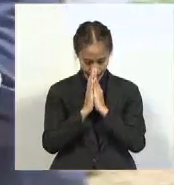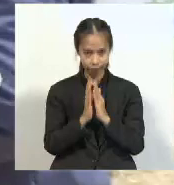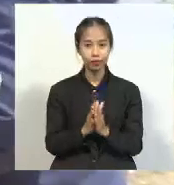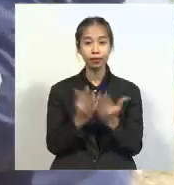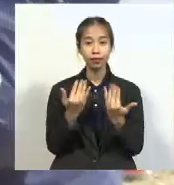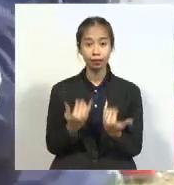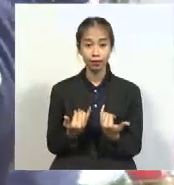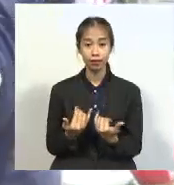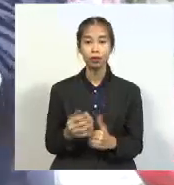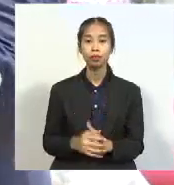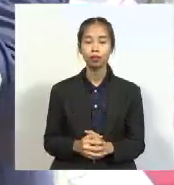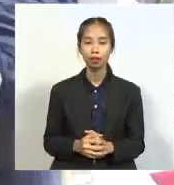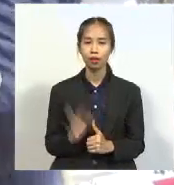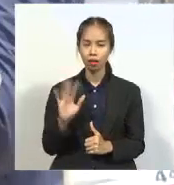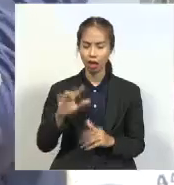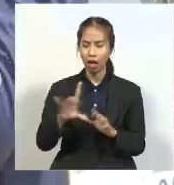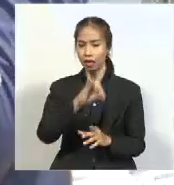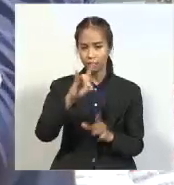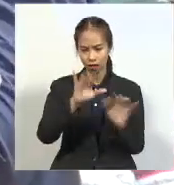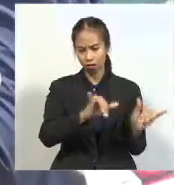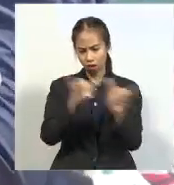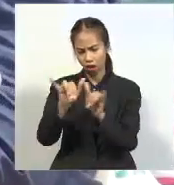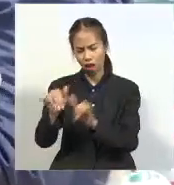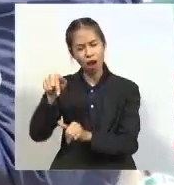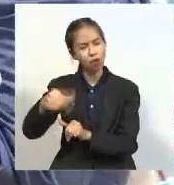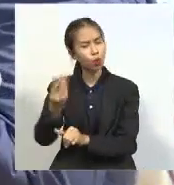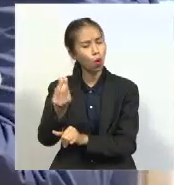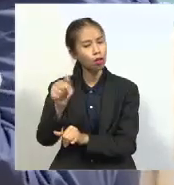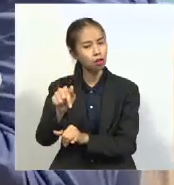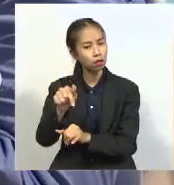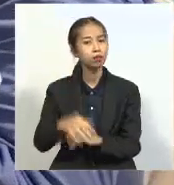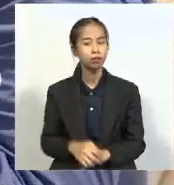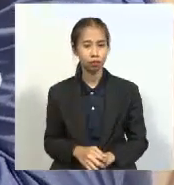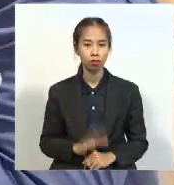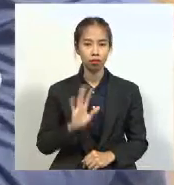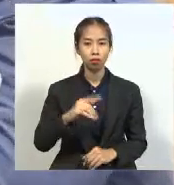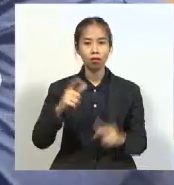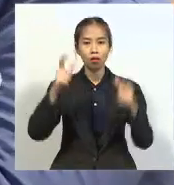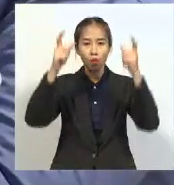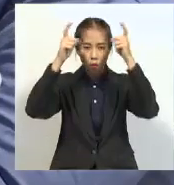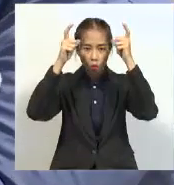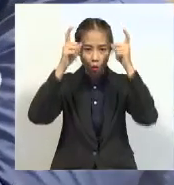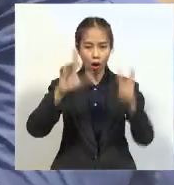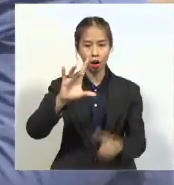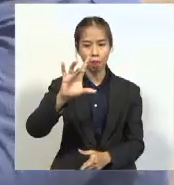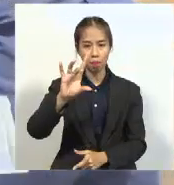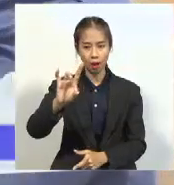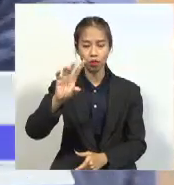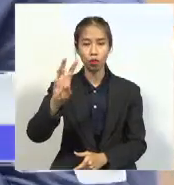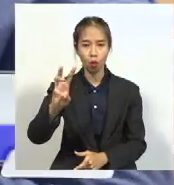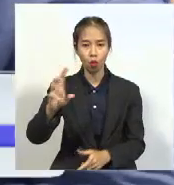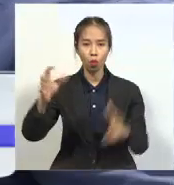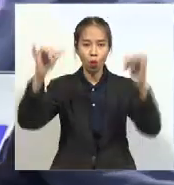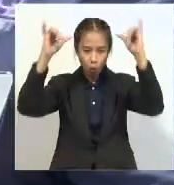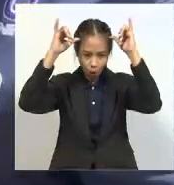ที่ตรงนี้เราได้มานำสัตว์เข้ามาเนี่ยเยอะขนาดไหนคะ ครับในส่วนของโคนะครับโคก็มี86ตัวกระบืออีกประ